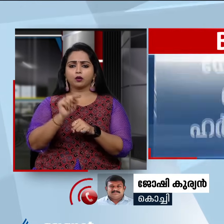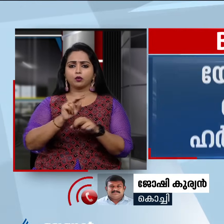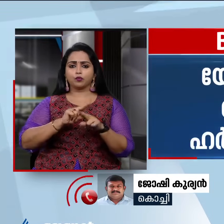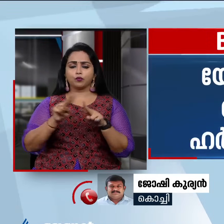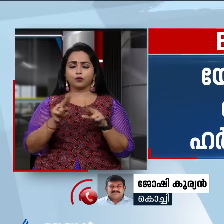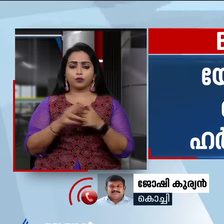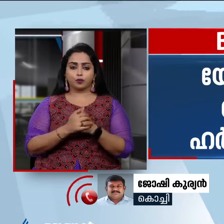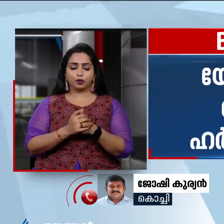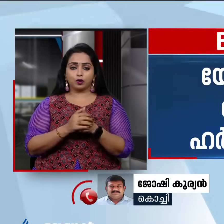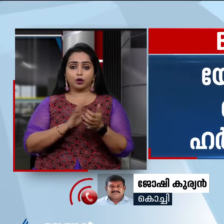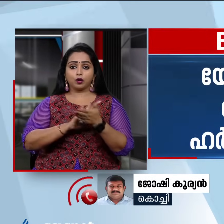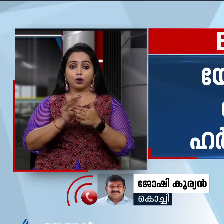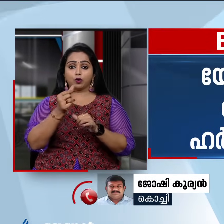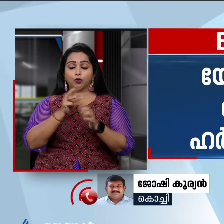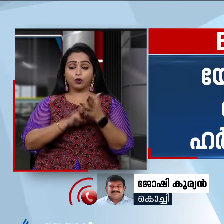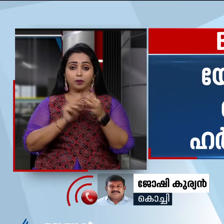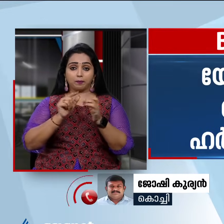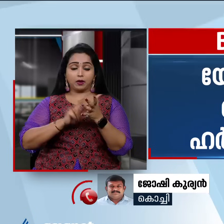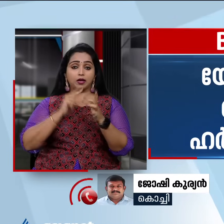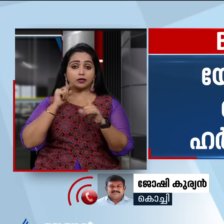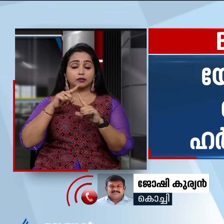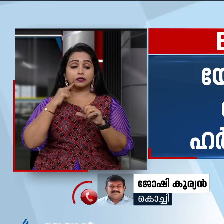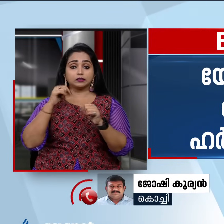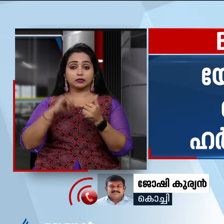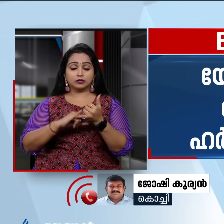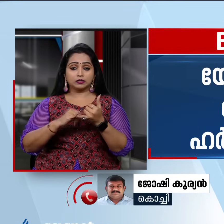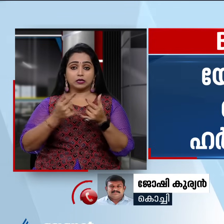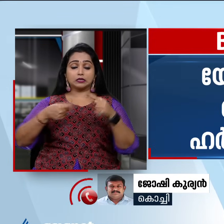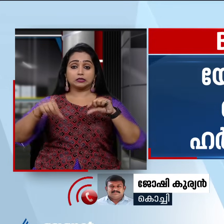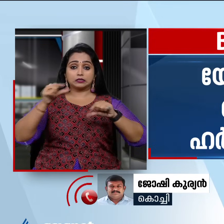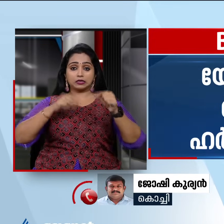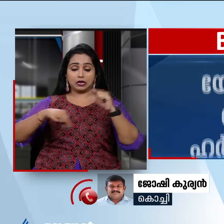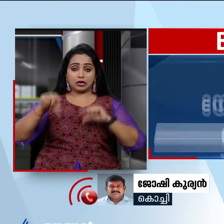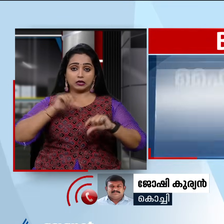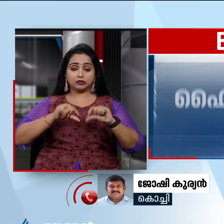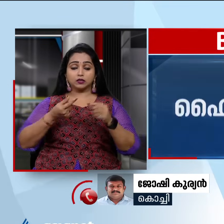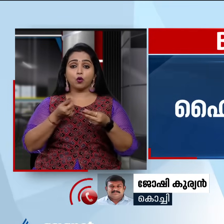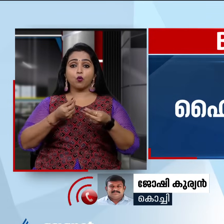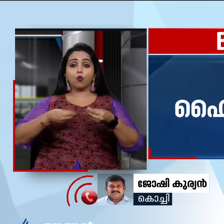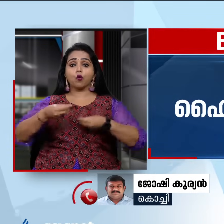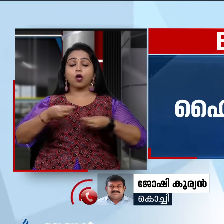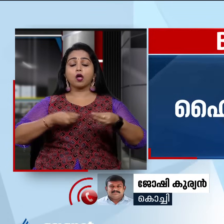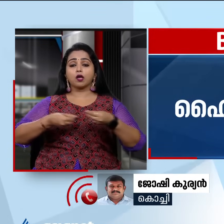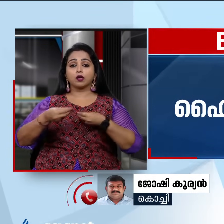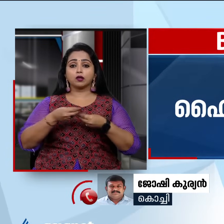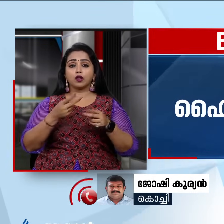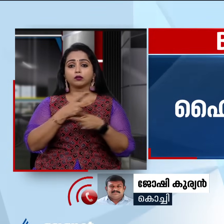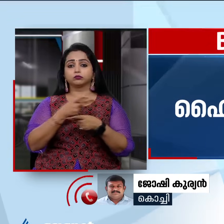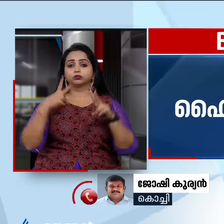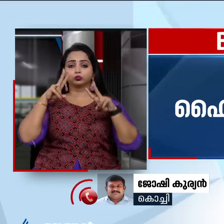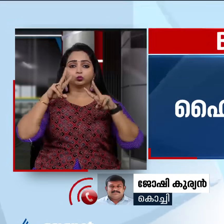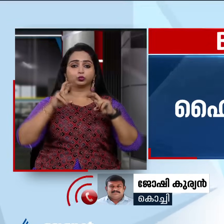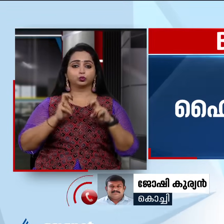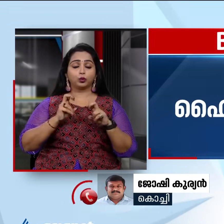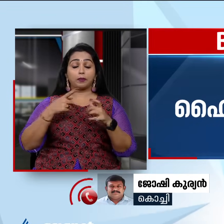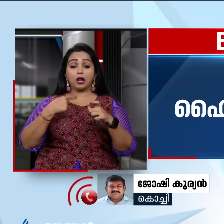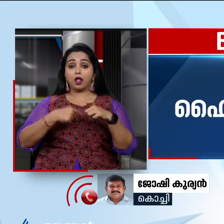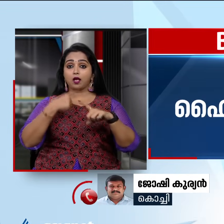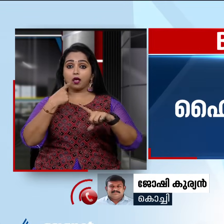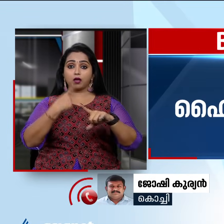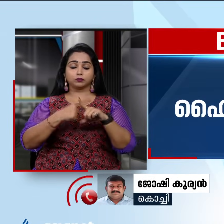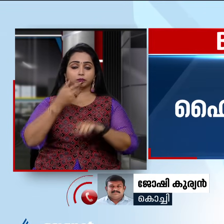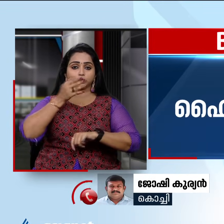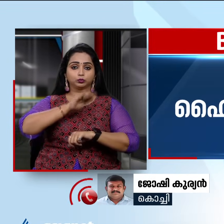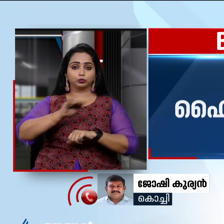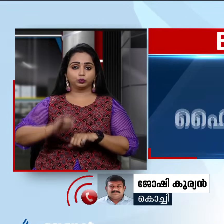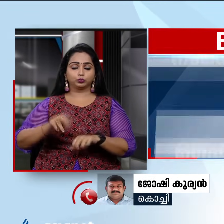ഹ്യൂമാനിറ്റീസ്, ഒപ്പം തന്നെ സയൻസ്, ഫൈൻ ആർട്സ്, സ്പോർട്സ്, ഈ നാല് മേഖലകളിൽ നിന്ന് ഇപ്പൊ മികവ് തെളിയിച്ച വിദ്യാർത്ഥികളെയാണ്, വിദ്യാർത്ഥി